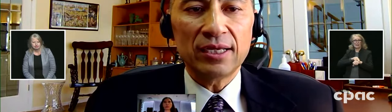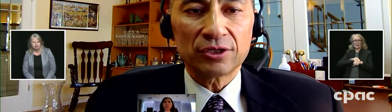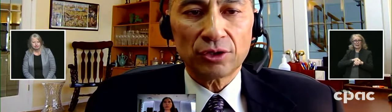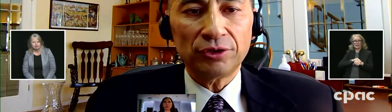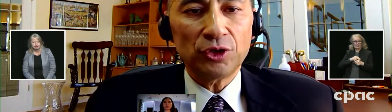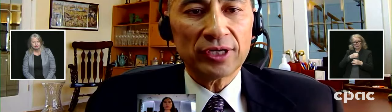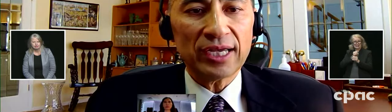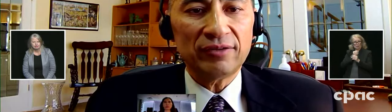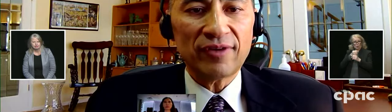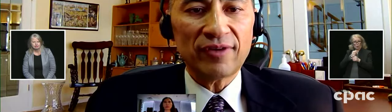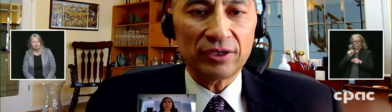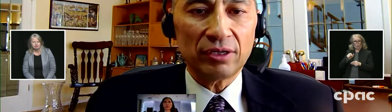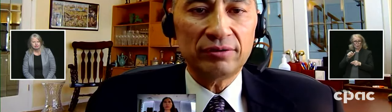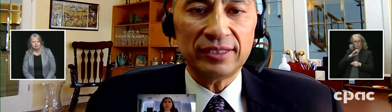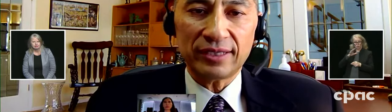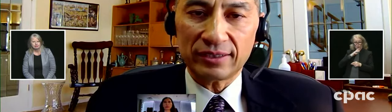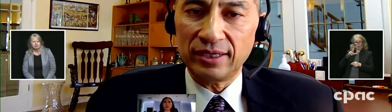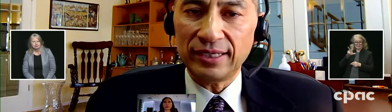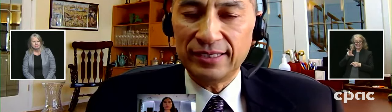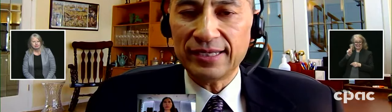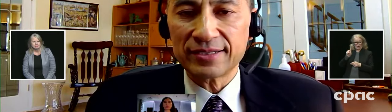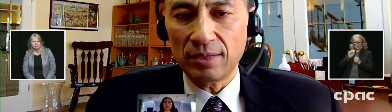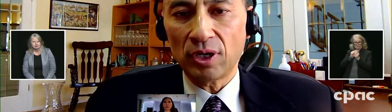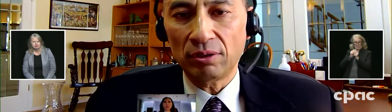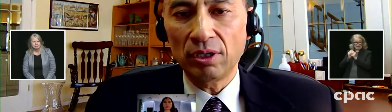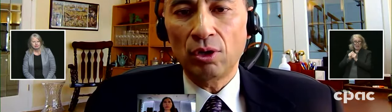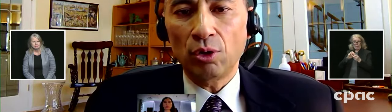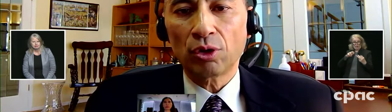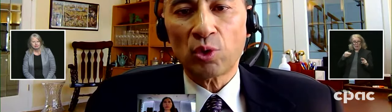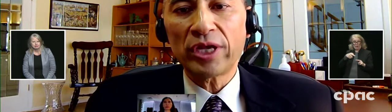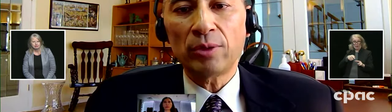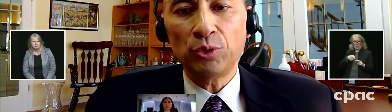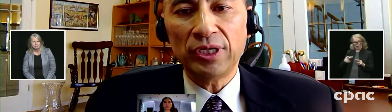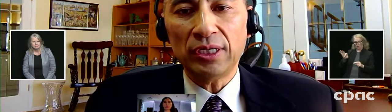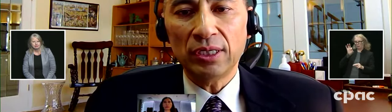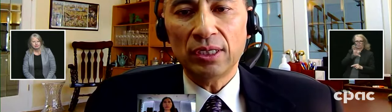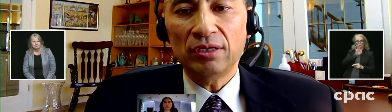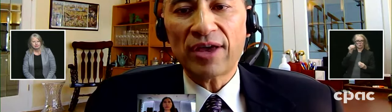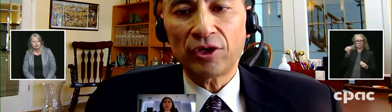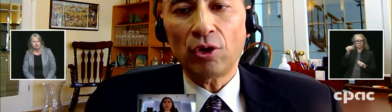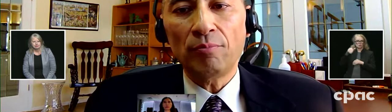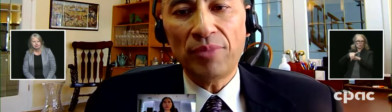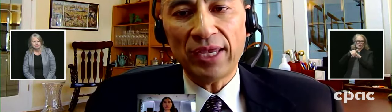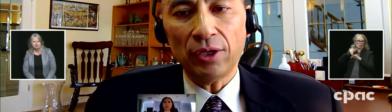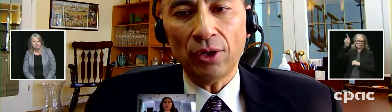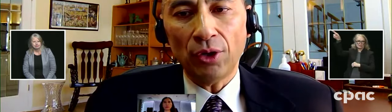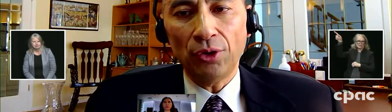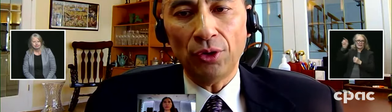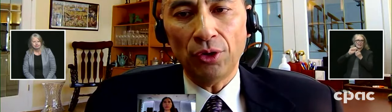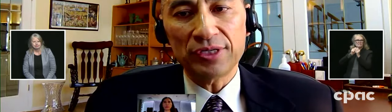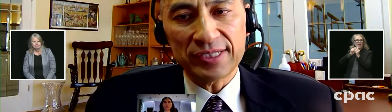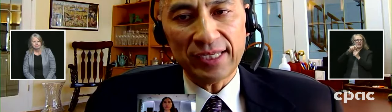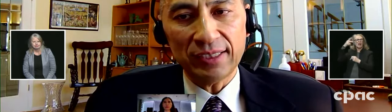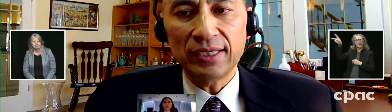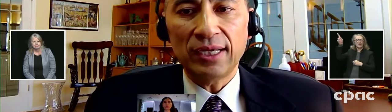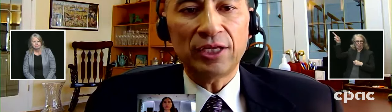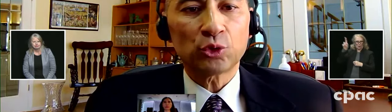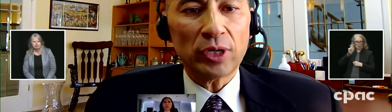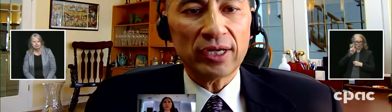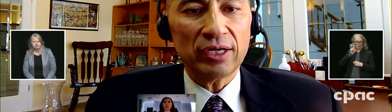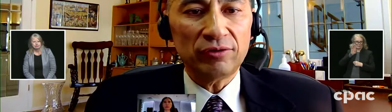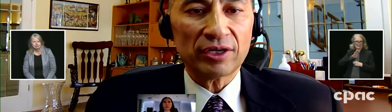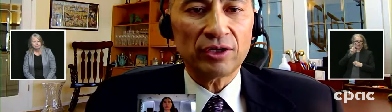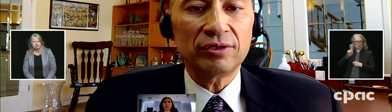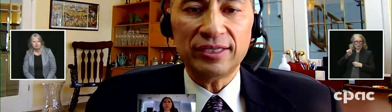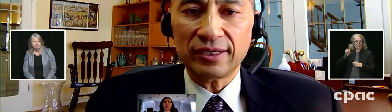signale 31 cas de variants détectés initialement au Royaume-Uni, de variant B.1.1.7 et